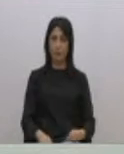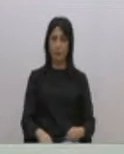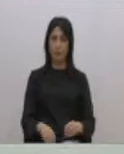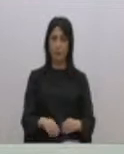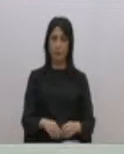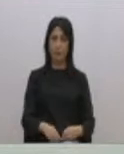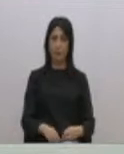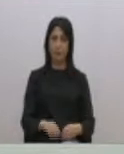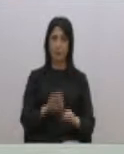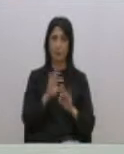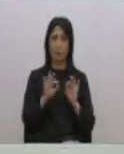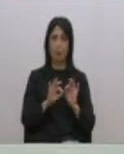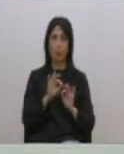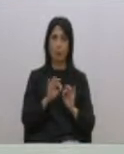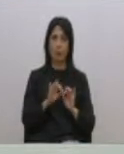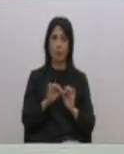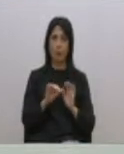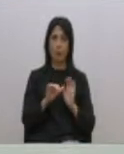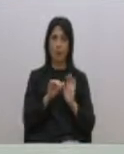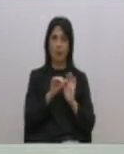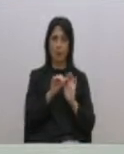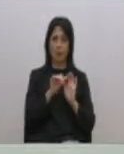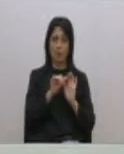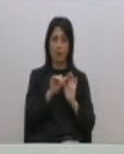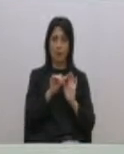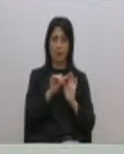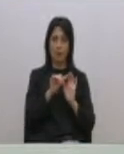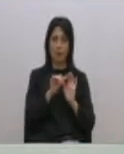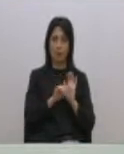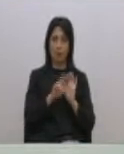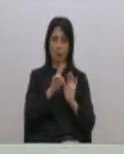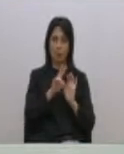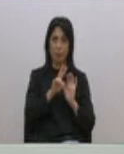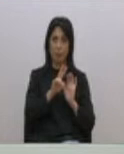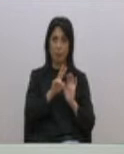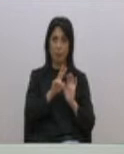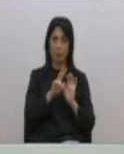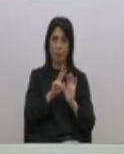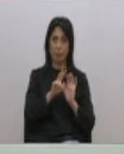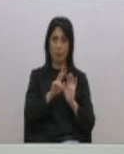Kitkhobi arari proektis 62 punkti.